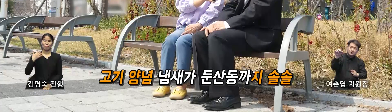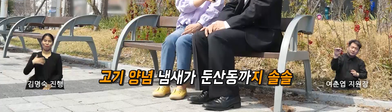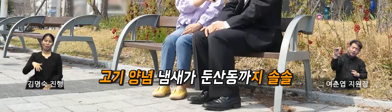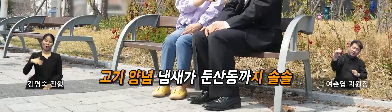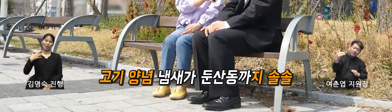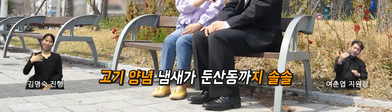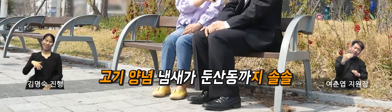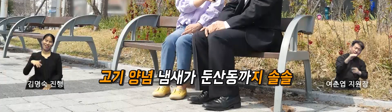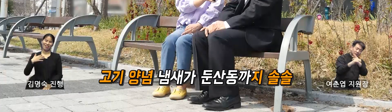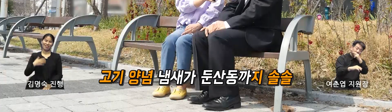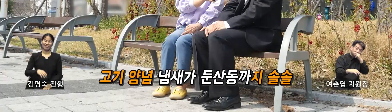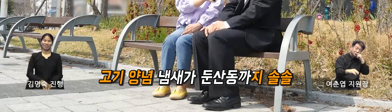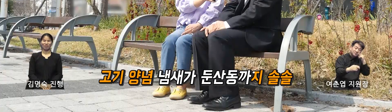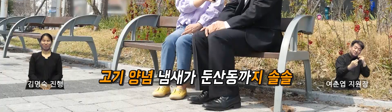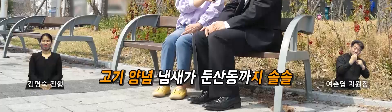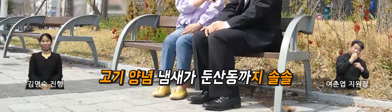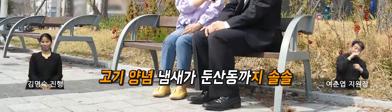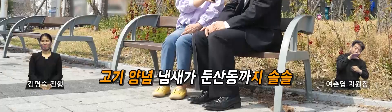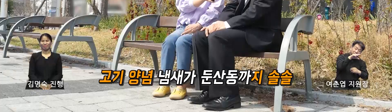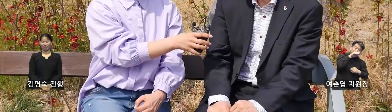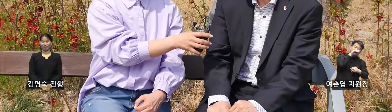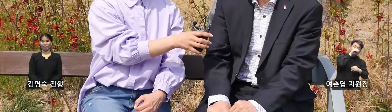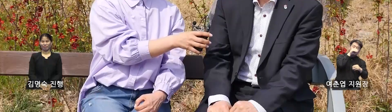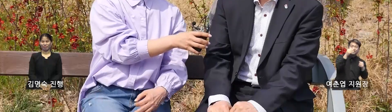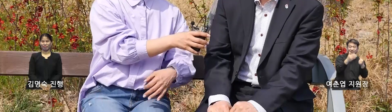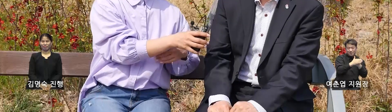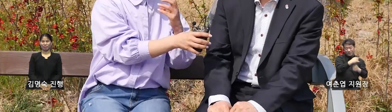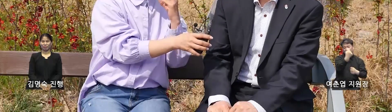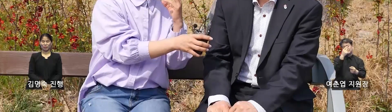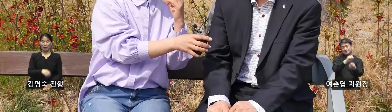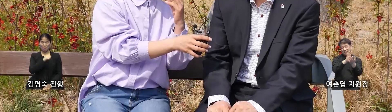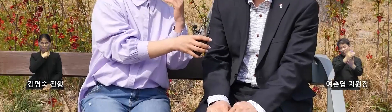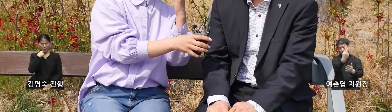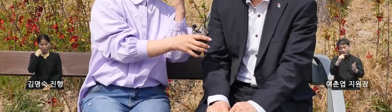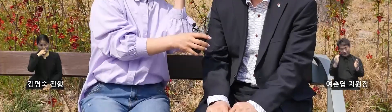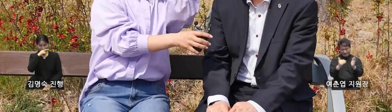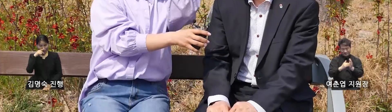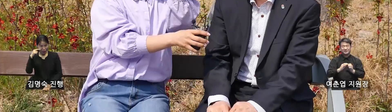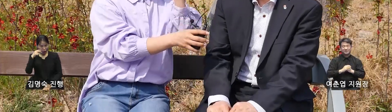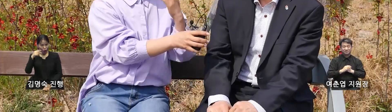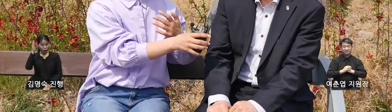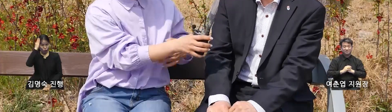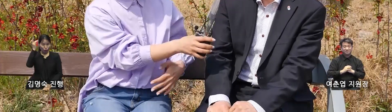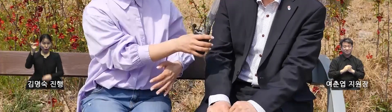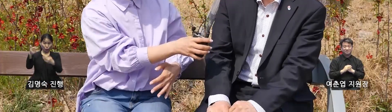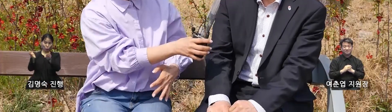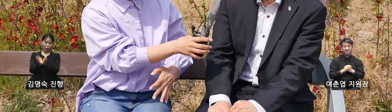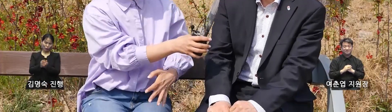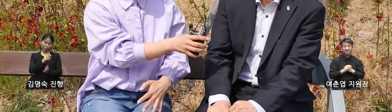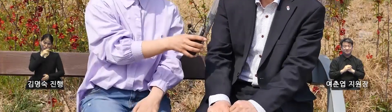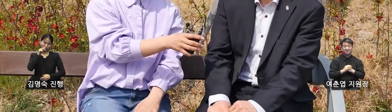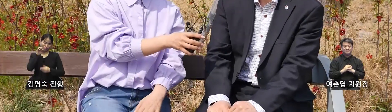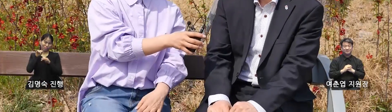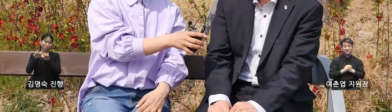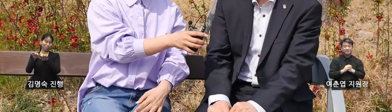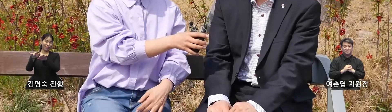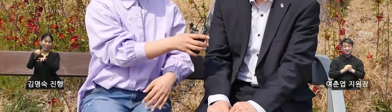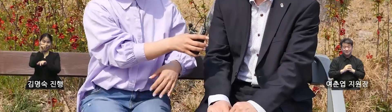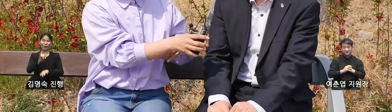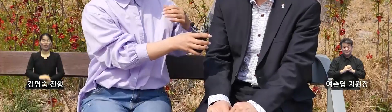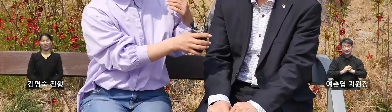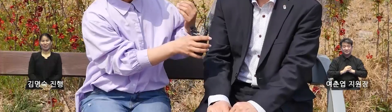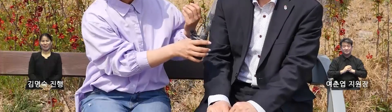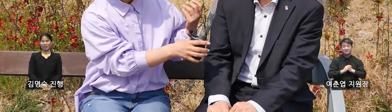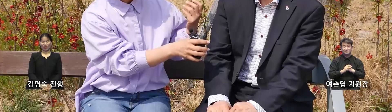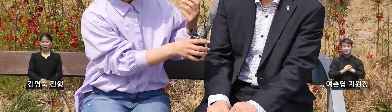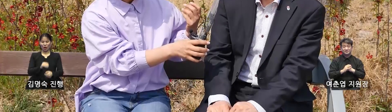흘러나와서 제가 이곳까지 찾아오게 되었습니다. 우와, 그 맛있는 냄새가 둔산동까지 갔단 말이에요? 네, 그렇습니다. 와,